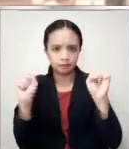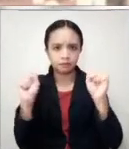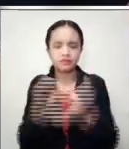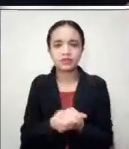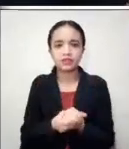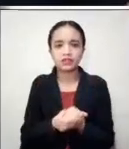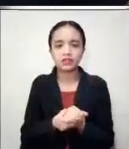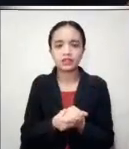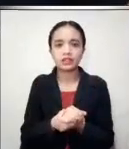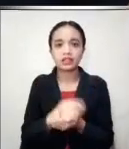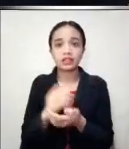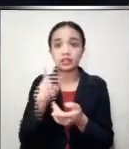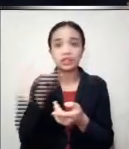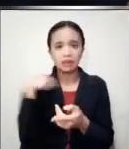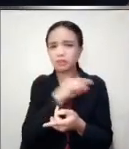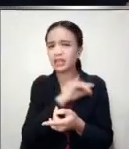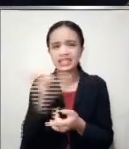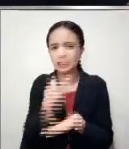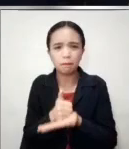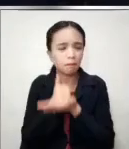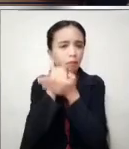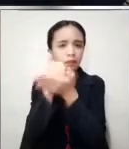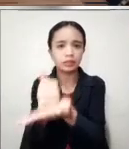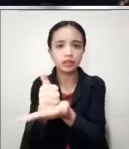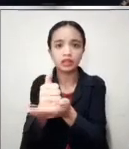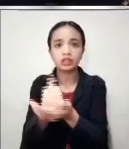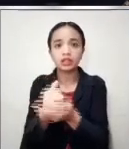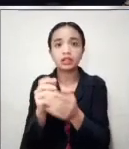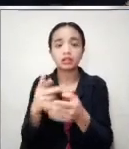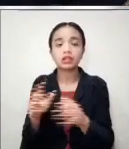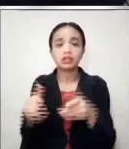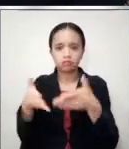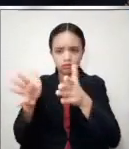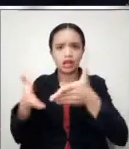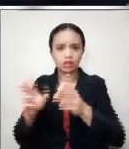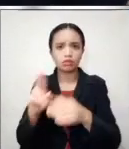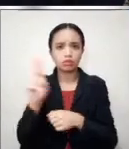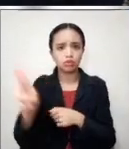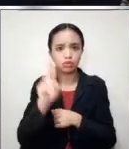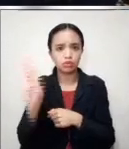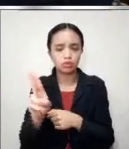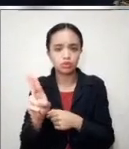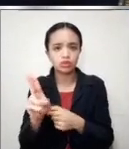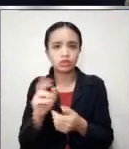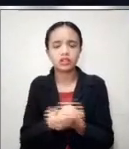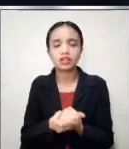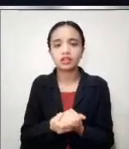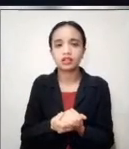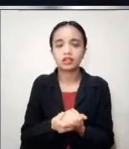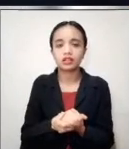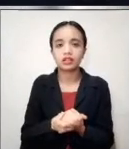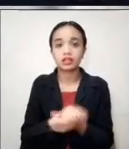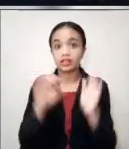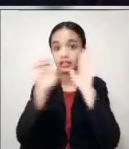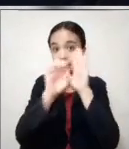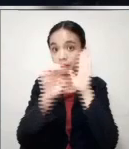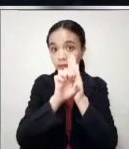tumutulong, pinapahirap at ipapagamit po nila ang other mode of conveyance na gagaya ng halimbawa po kung mayroon